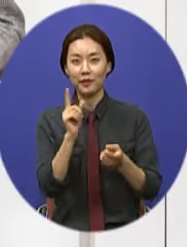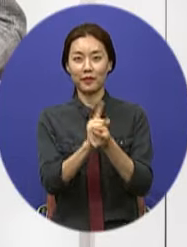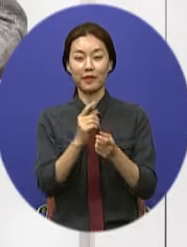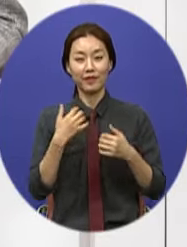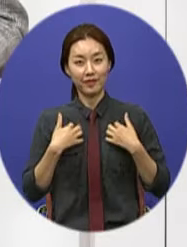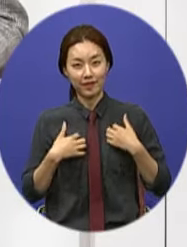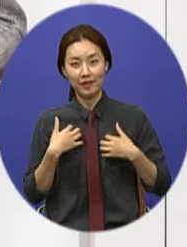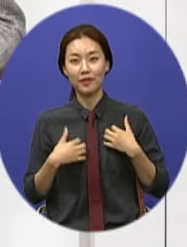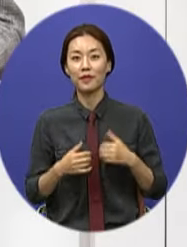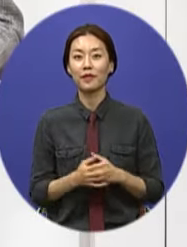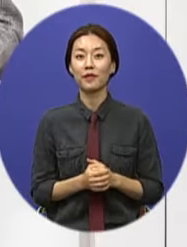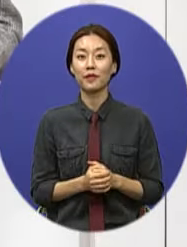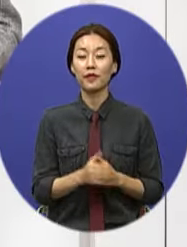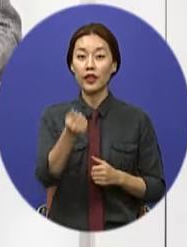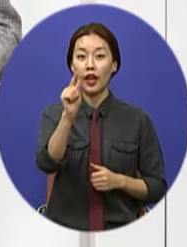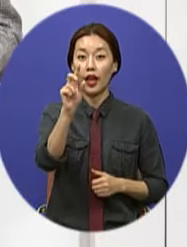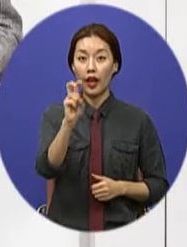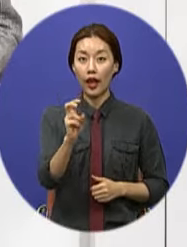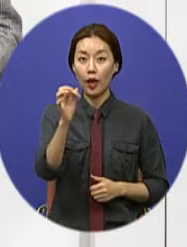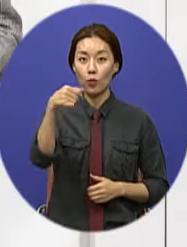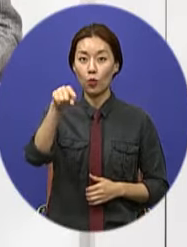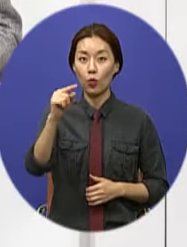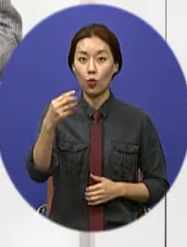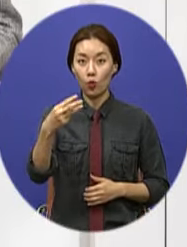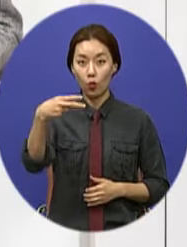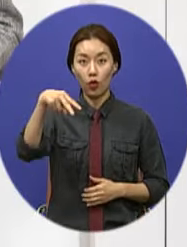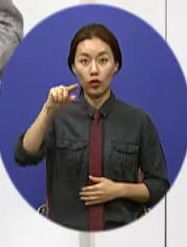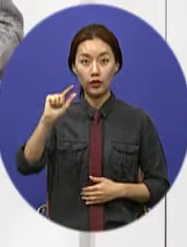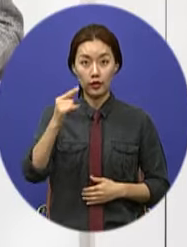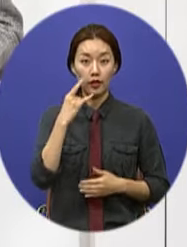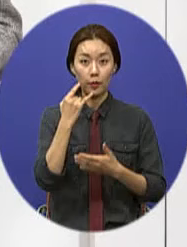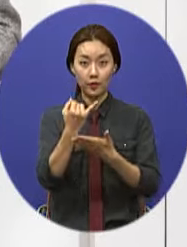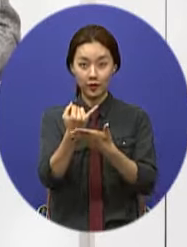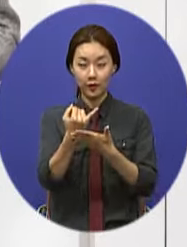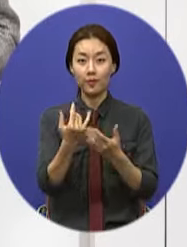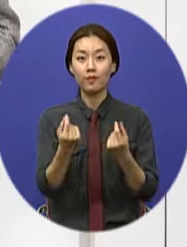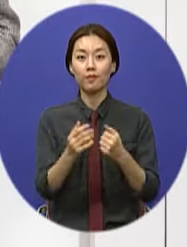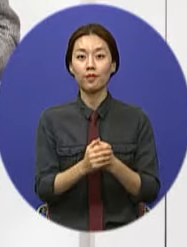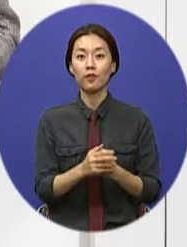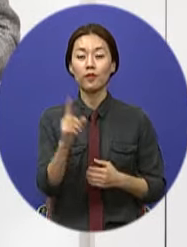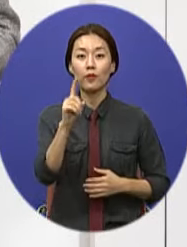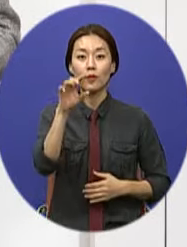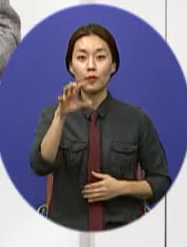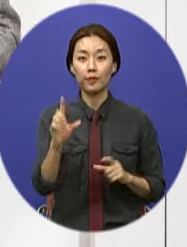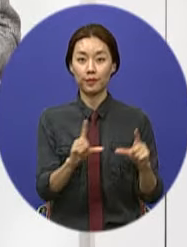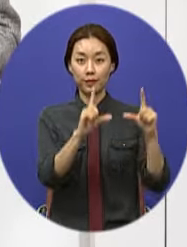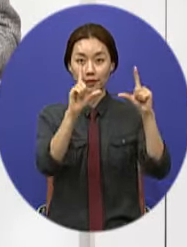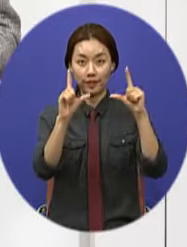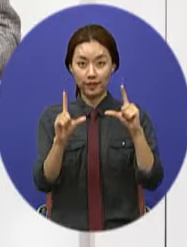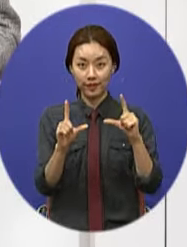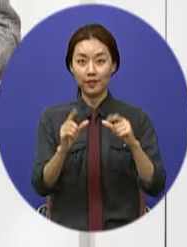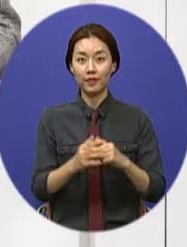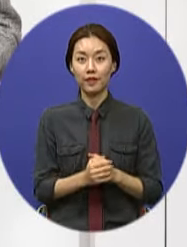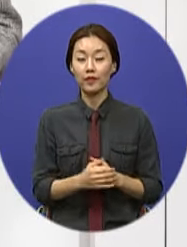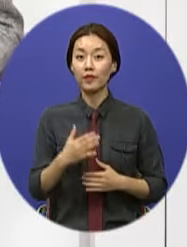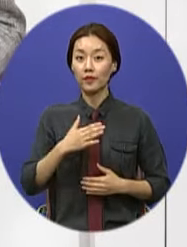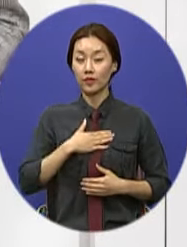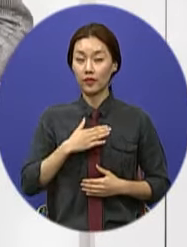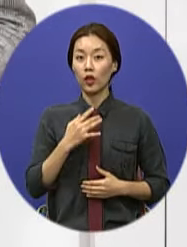반갑습니다. 네. 함월선 어머님. 네. 어디에서 사십니까?